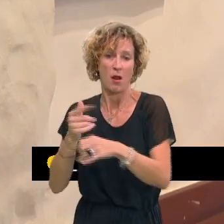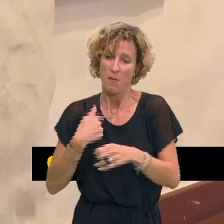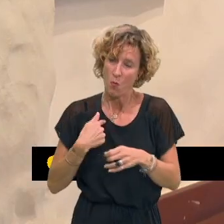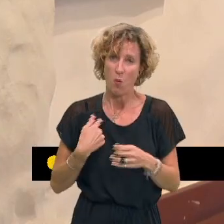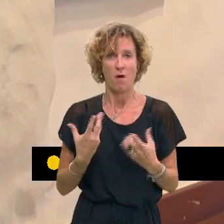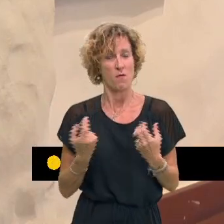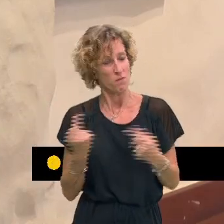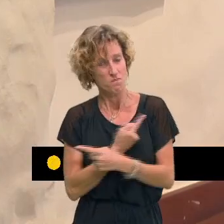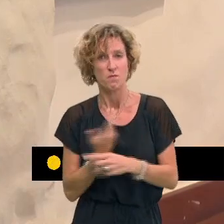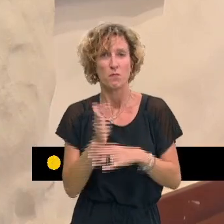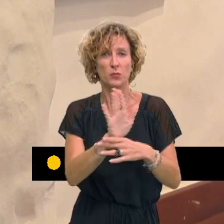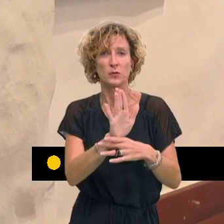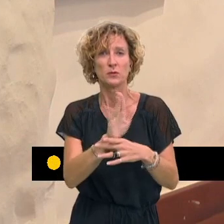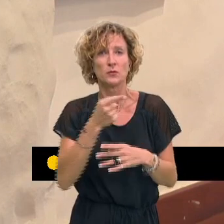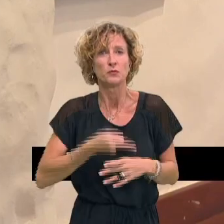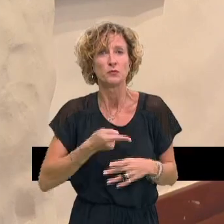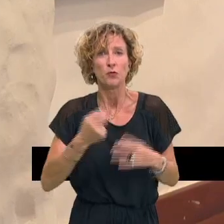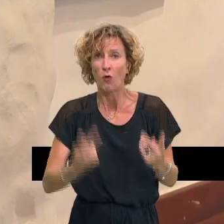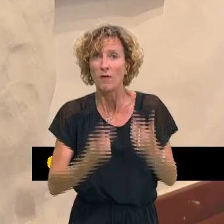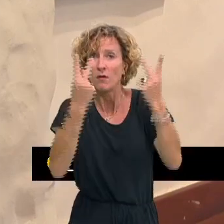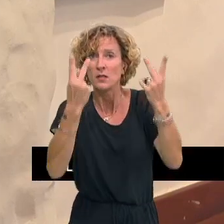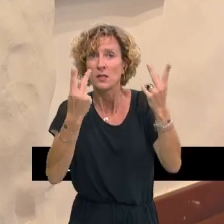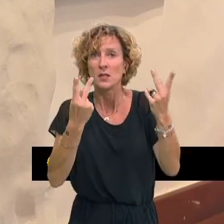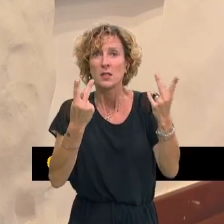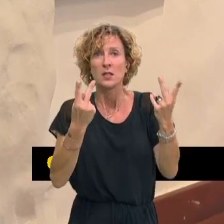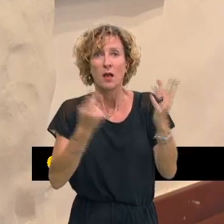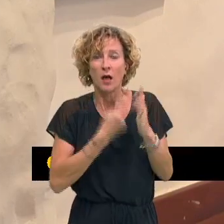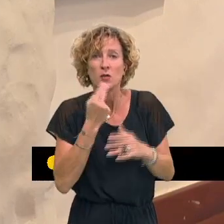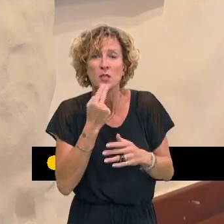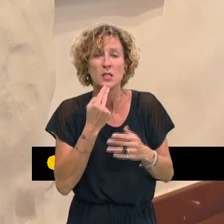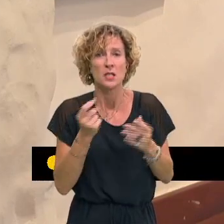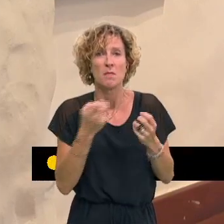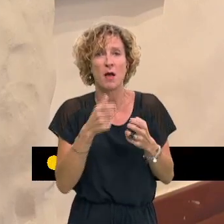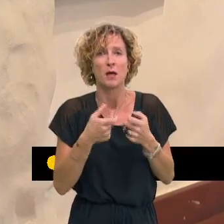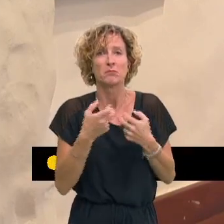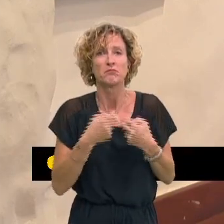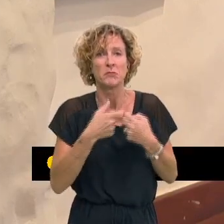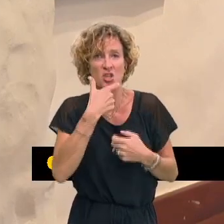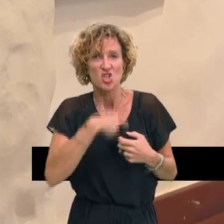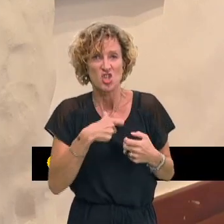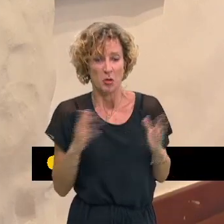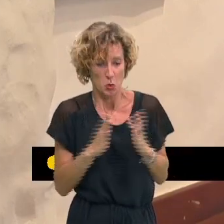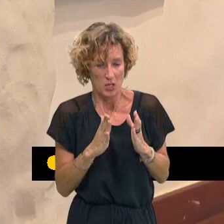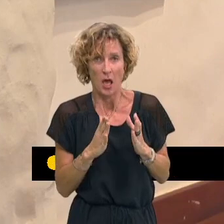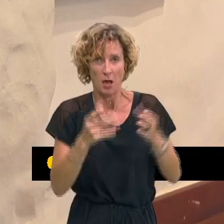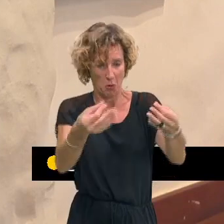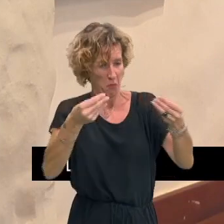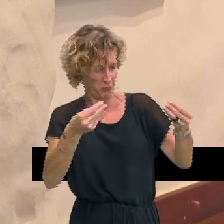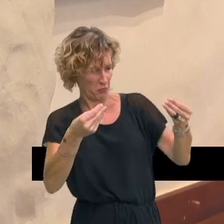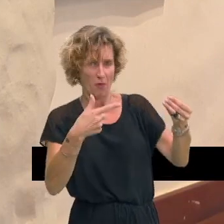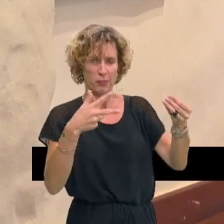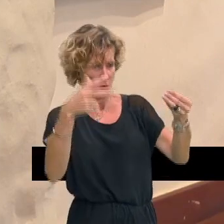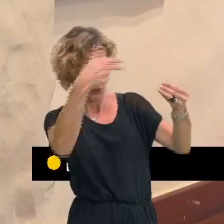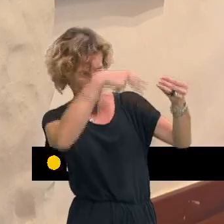que non, nous devrions revaloriser. Nous réutilisons un jean électro serré pour nous, nous redécoupe et nous gagnons une veste avec, nous gagnons